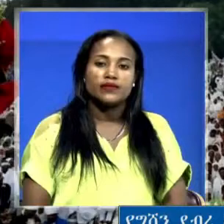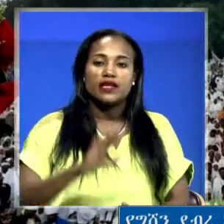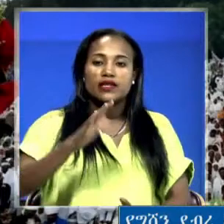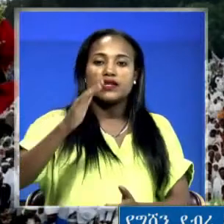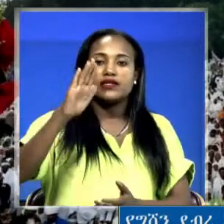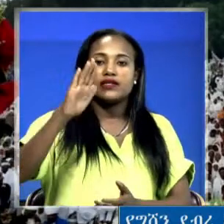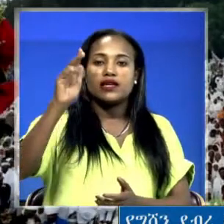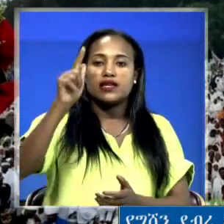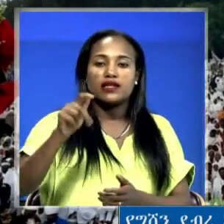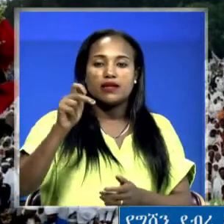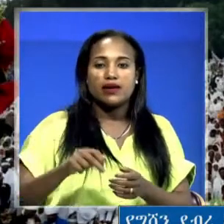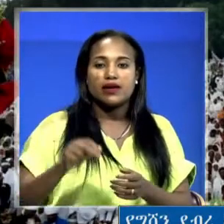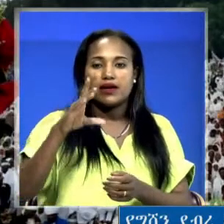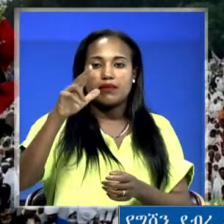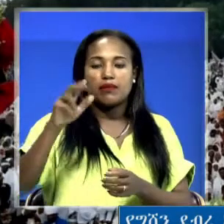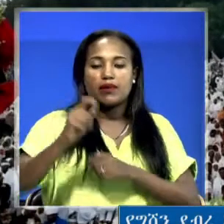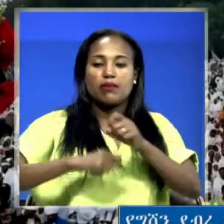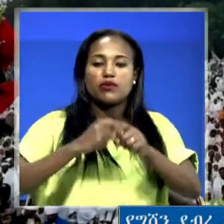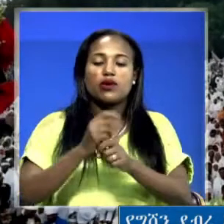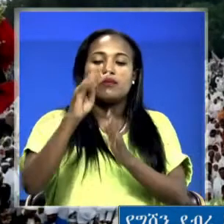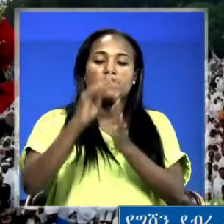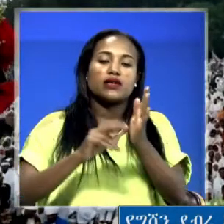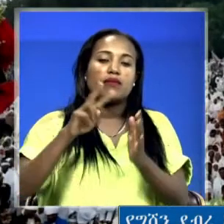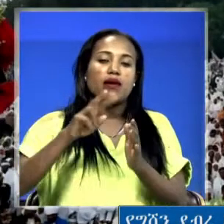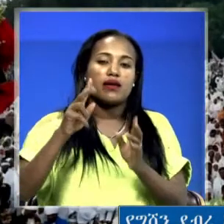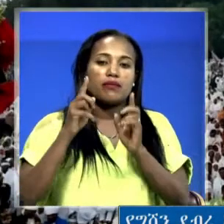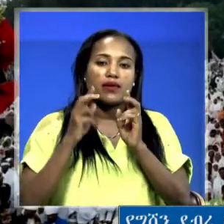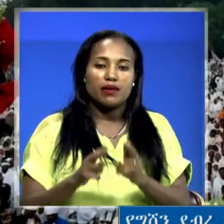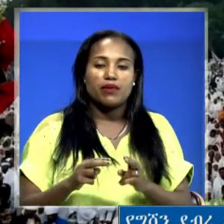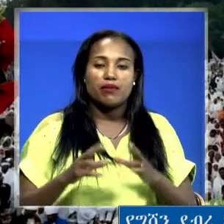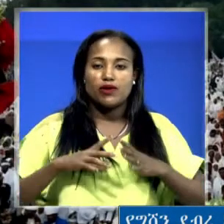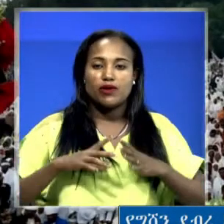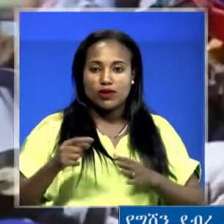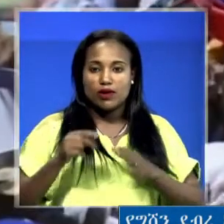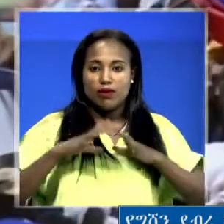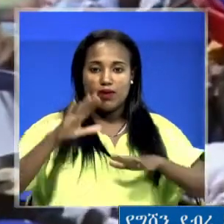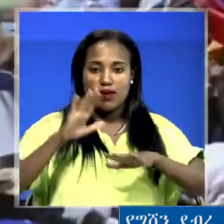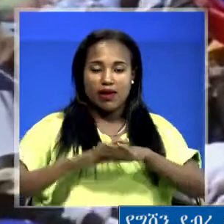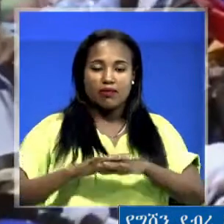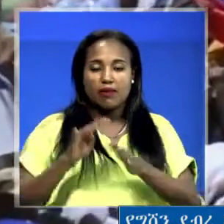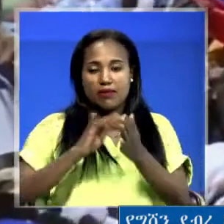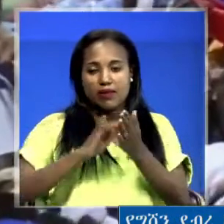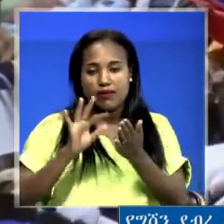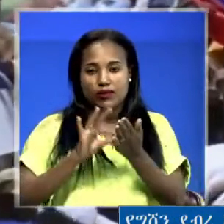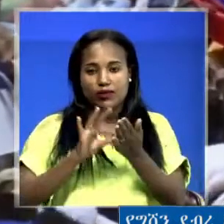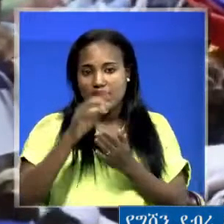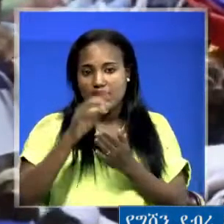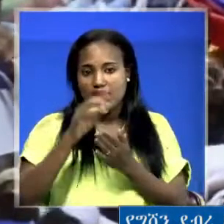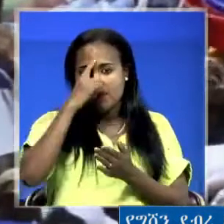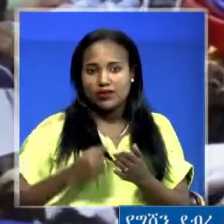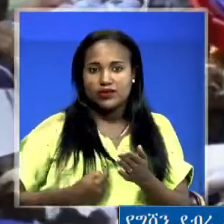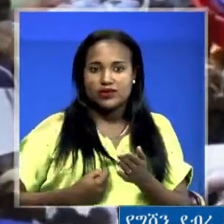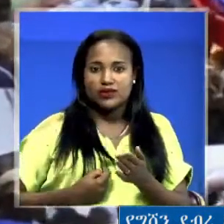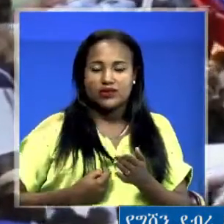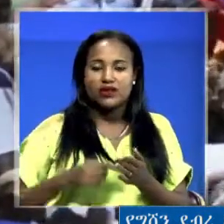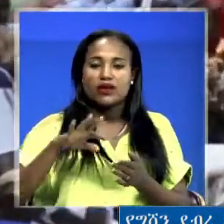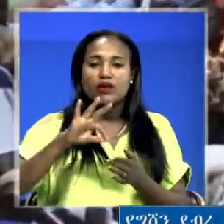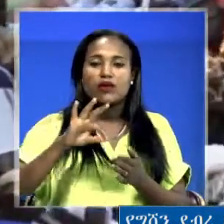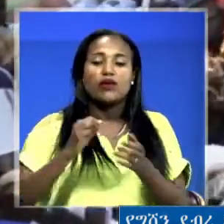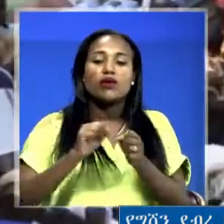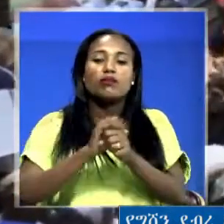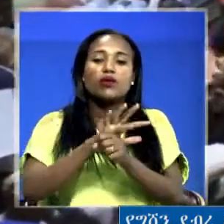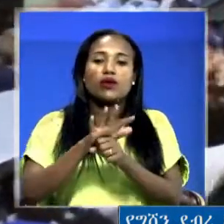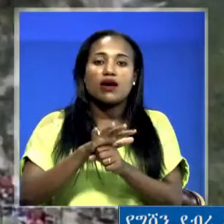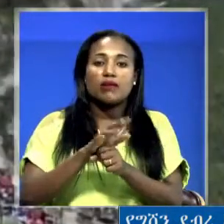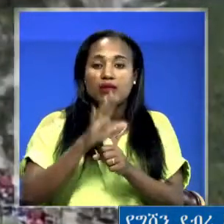የግሸን ደብረ ከርቤ በዓል በየዓመቱ መስከረም 21 የሚከበር በዓል ሲሆን በበዓሉ ላይ በሚሊዮን የሚቆጠሩ ምዕመናን ይገኛሉ። ዘንድሮ ግን የኮሮና